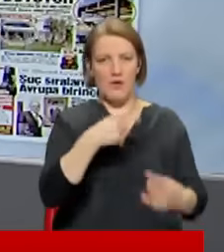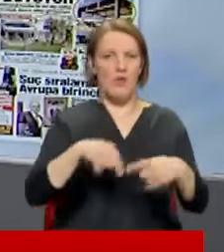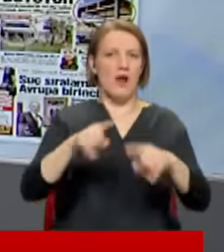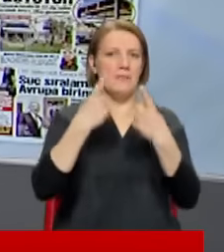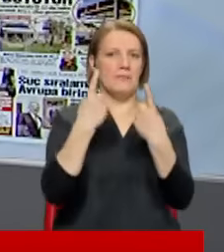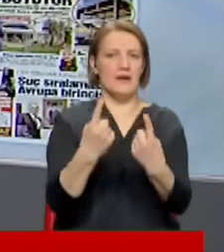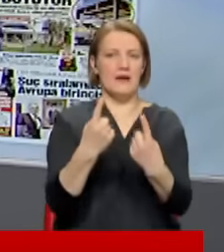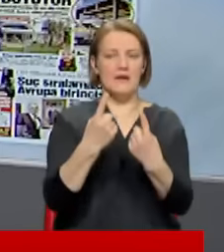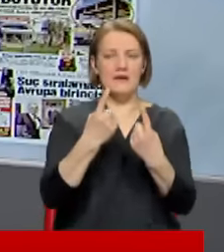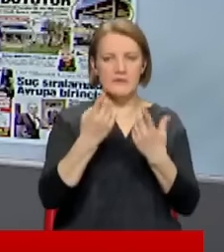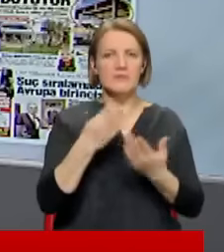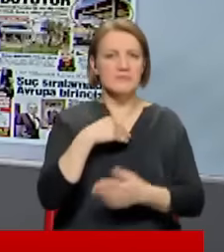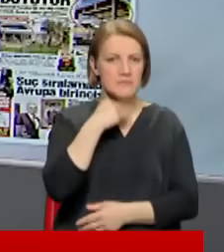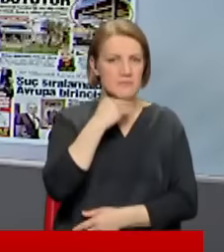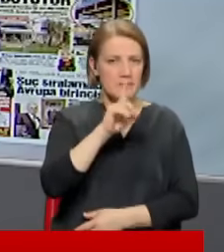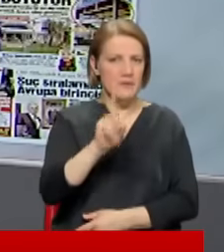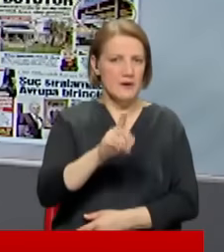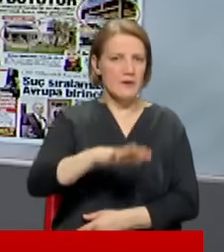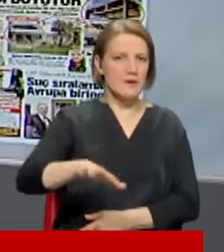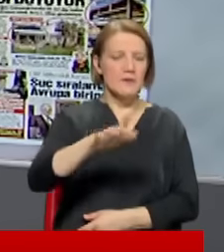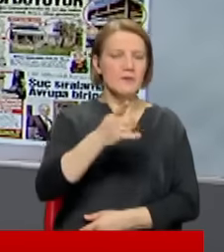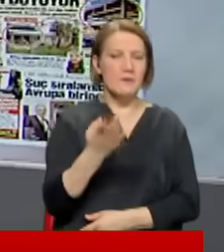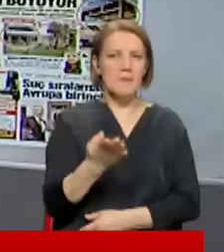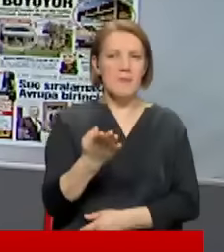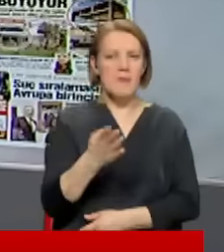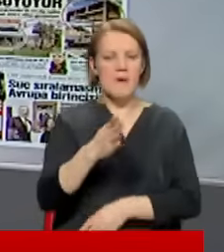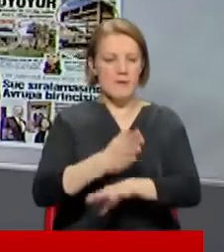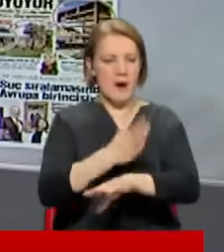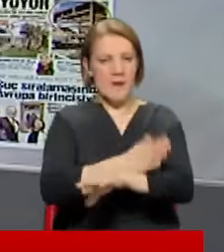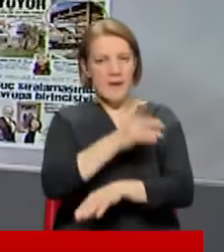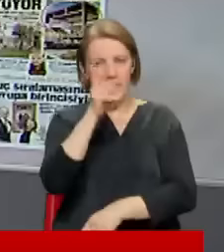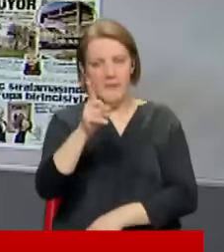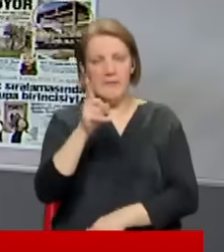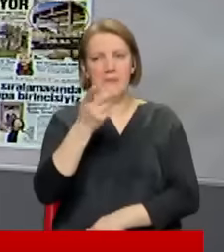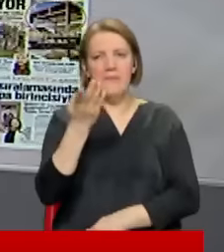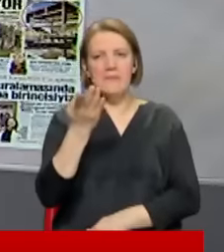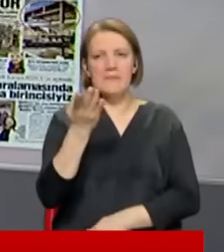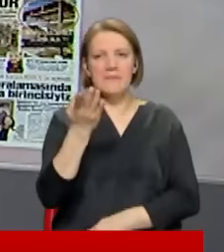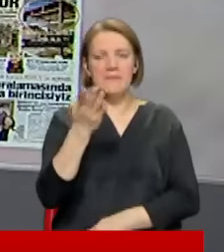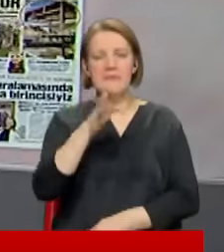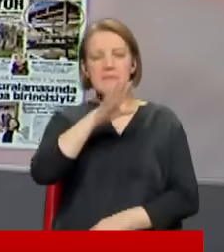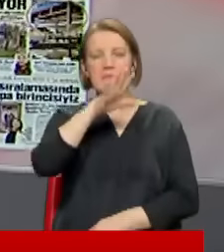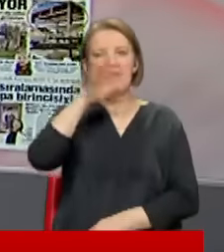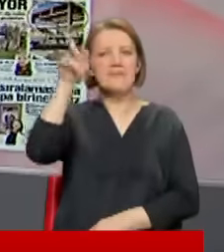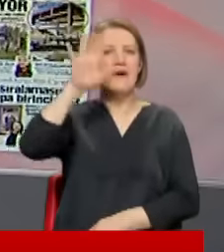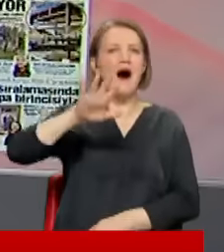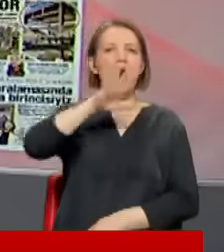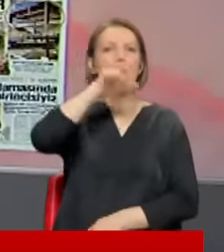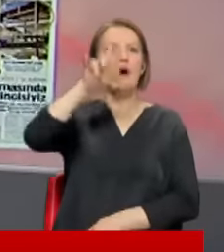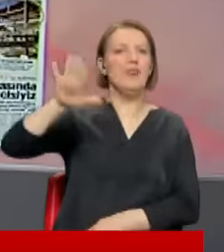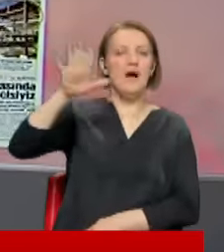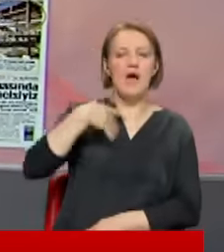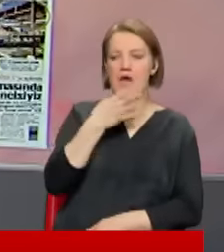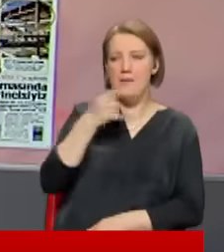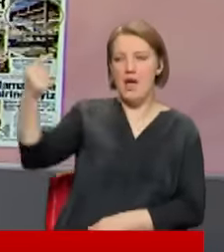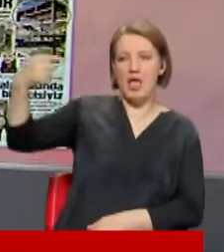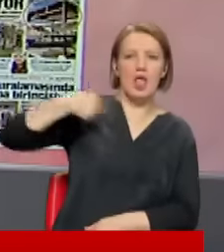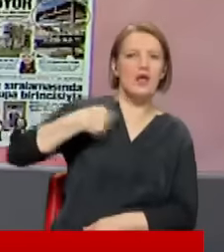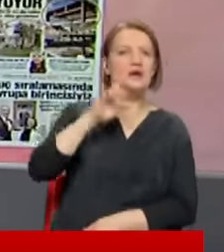birisi. Ağrınıza gidiyor mu acaba? Yurt dışında, batıda emekliler bizi kıskanıyorlar onlar denilen